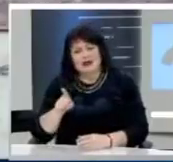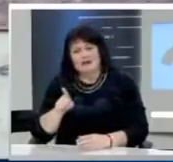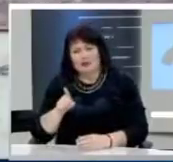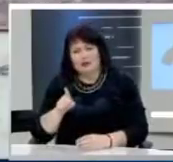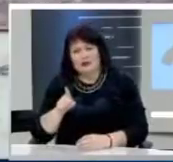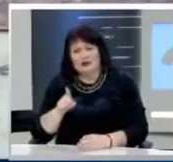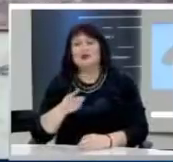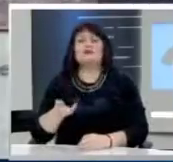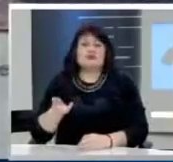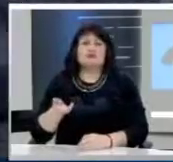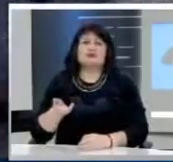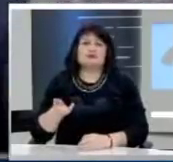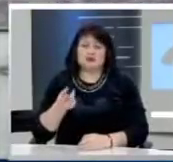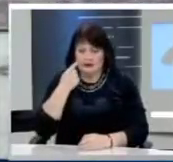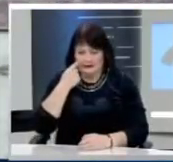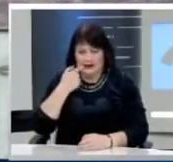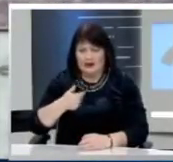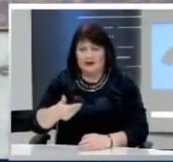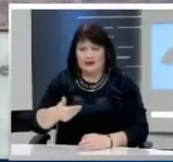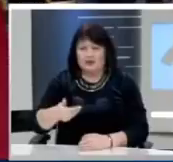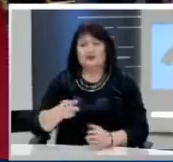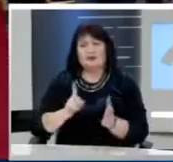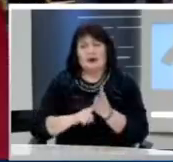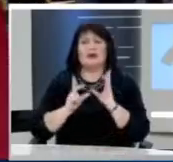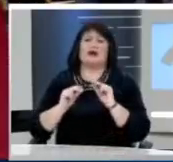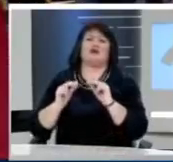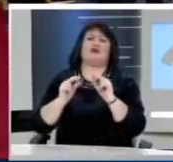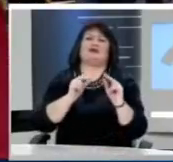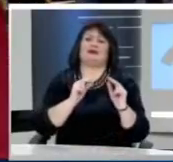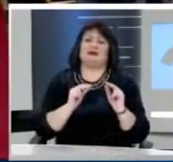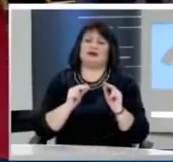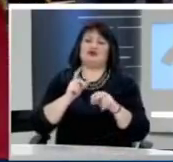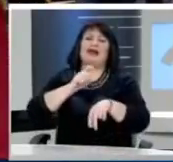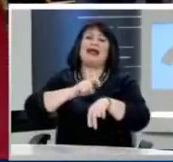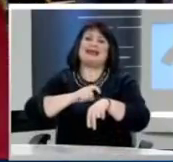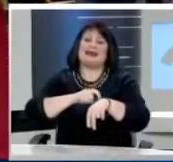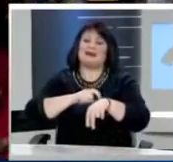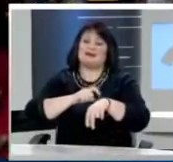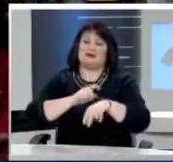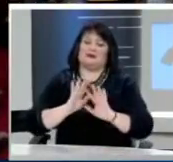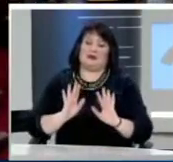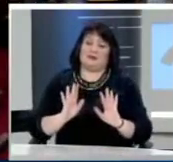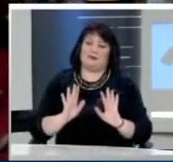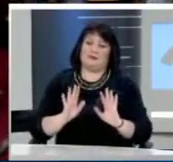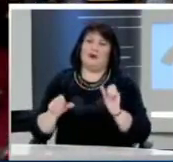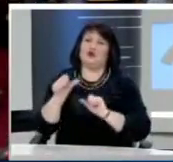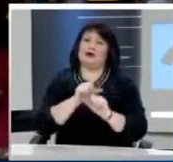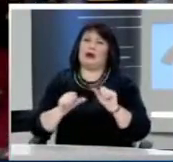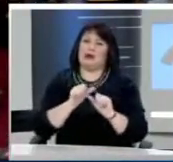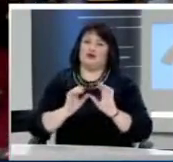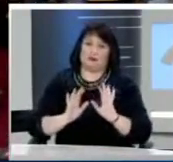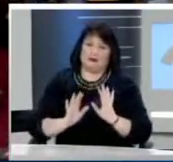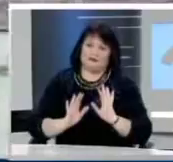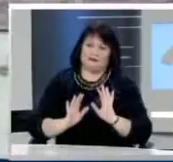της ίδιας της Βουλής, είναι προφανές ότι θα πρέπει να συζητηθεί όταν έρθει αυτή η διαδικασία και όταν αλλάξουμε το